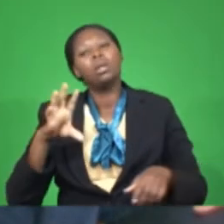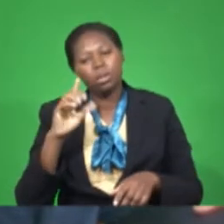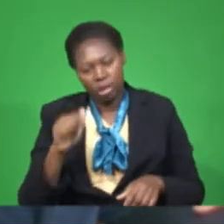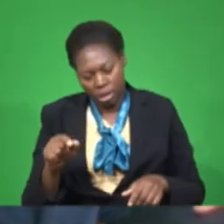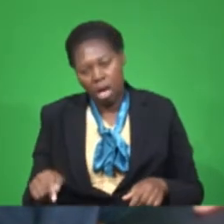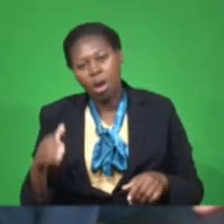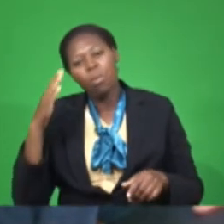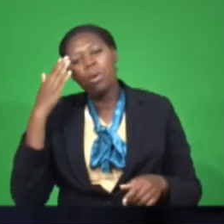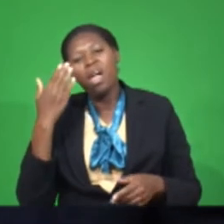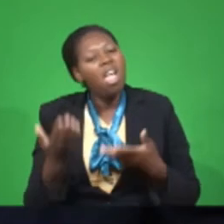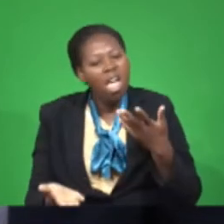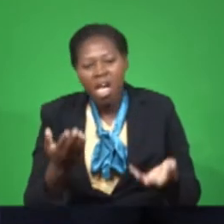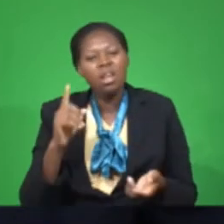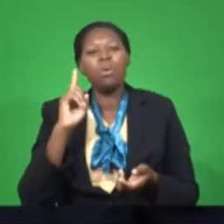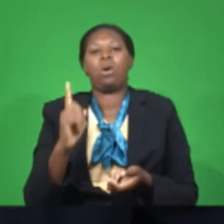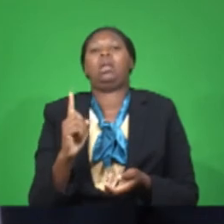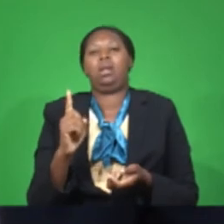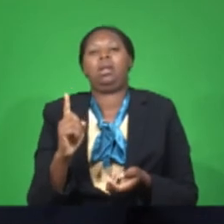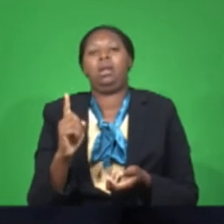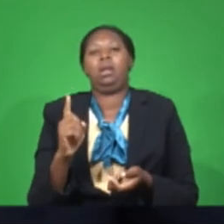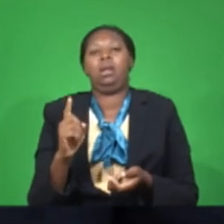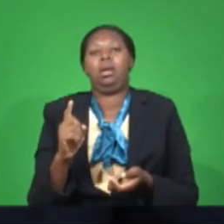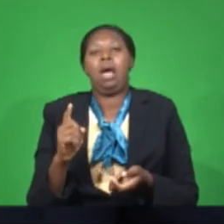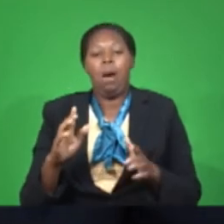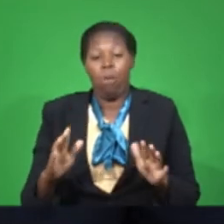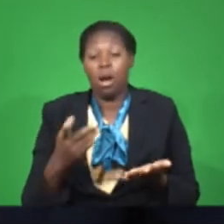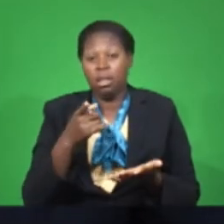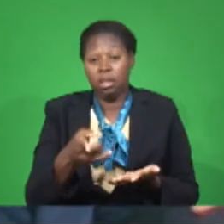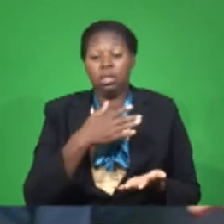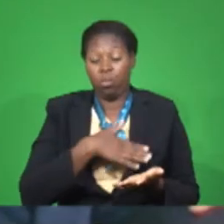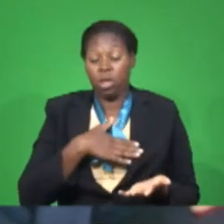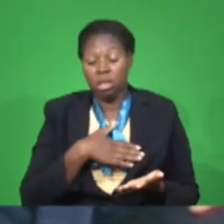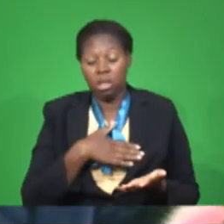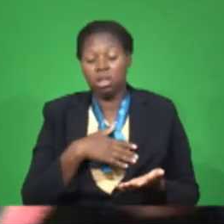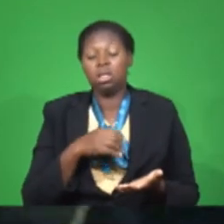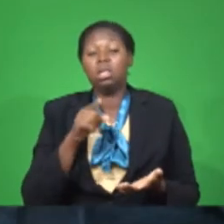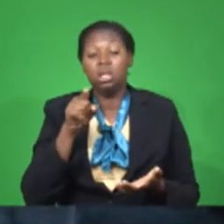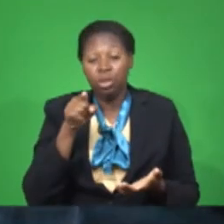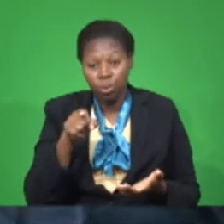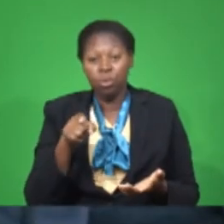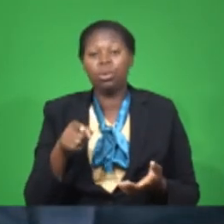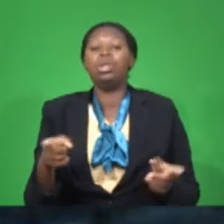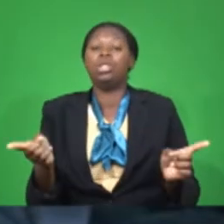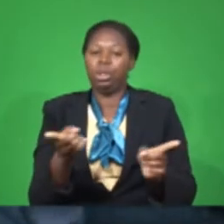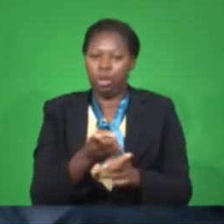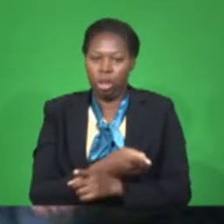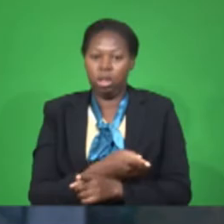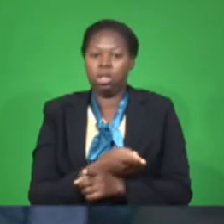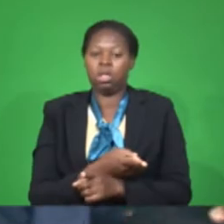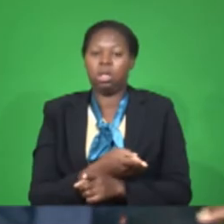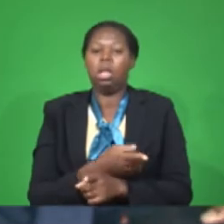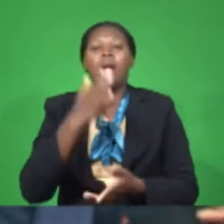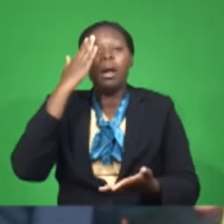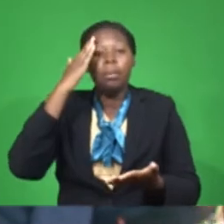chinongodiwa kutendeuka but manje isusu vamwe vemamaid vari muchimiro chakadai vanobva vaita chifinu kakaudhiniwe